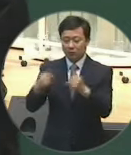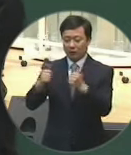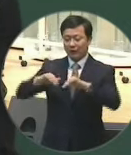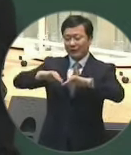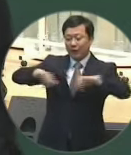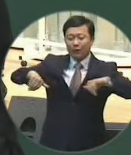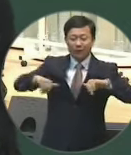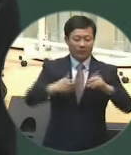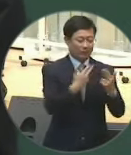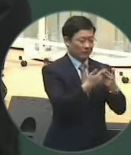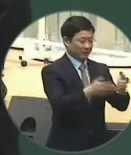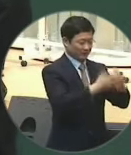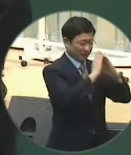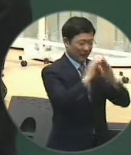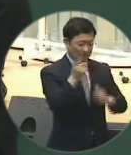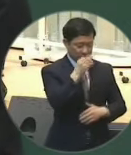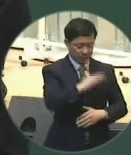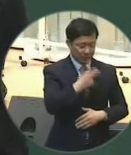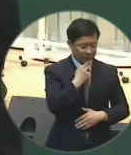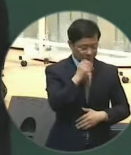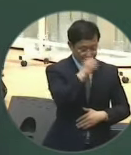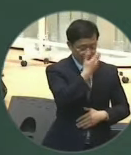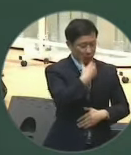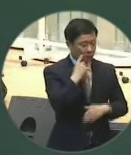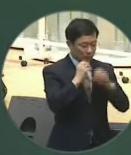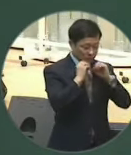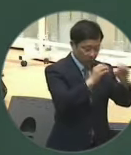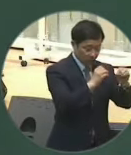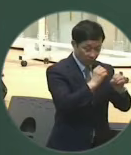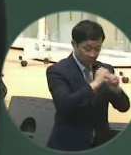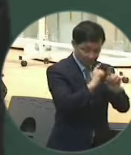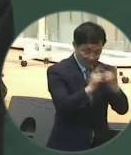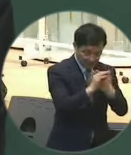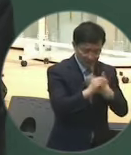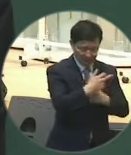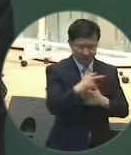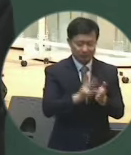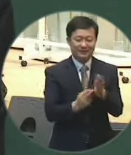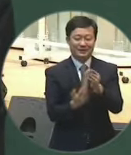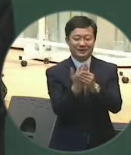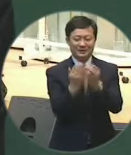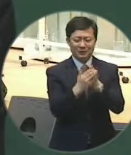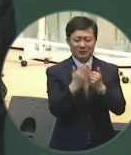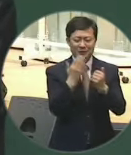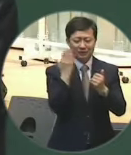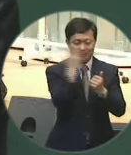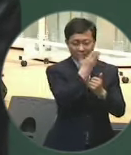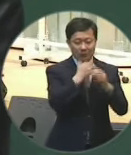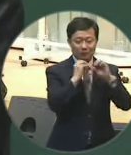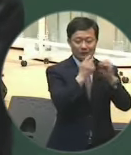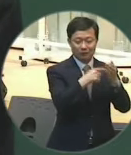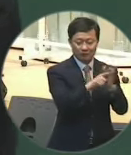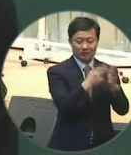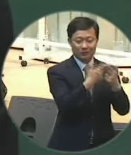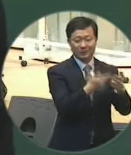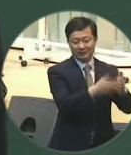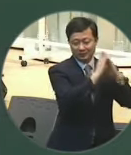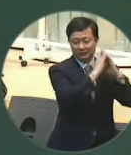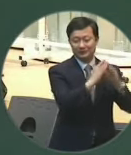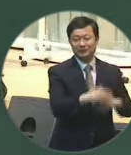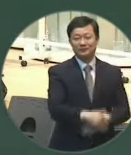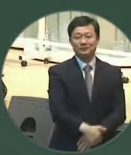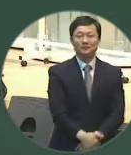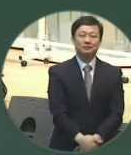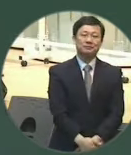movement to the very 아무 유익 따지지 말고 복음 운동하지 않으면 큰일 난다. Without trying to look at what is the benefit for ourselves, we have